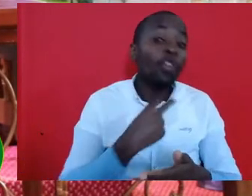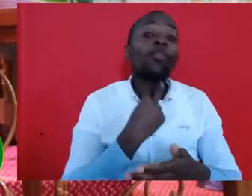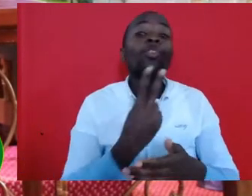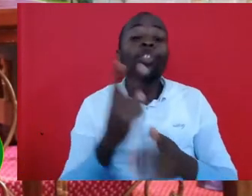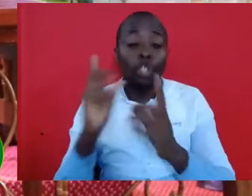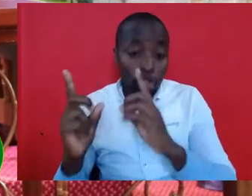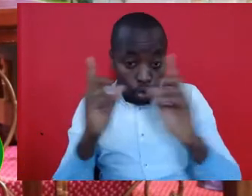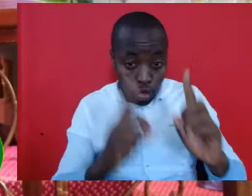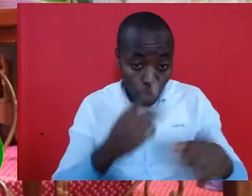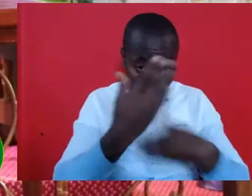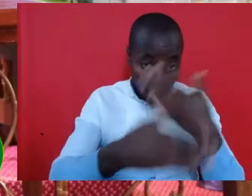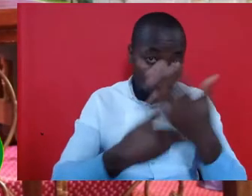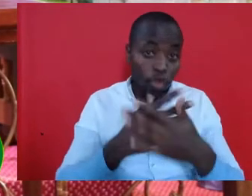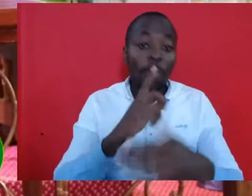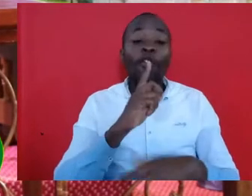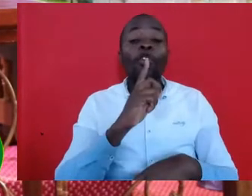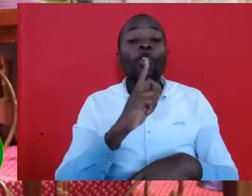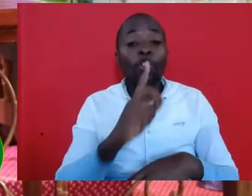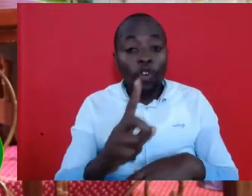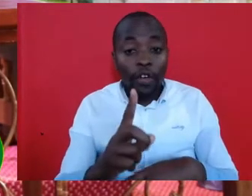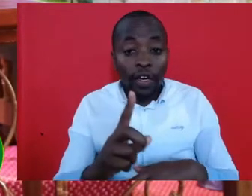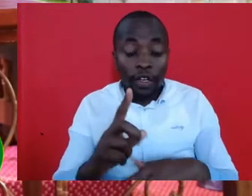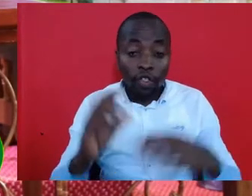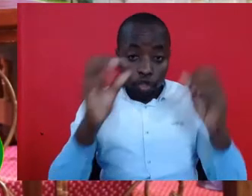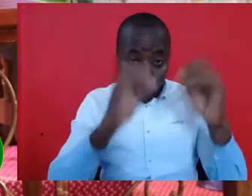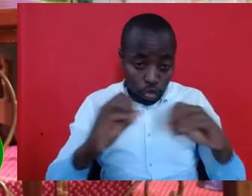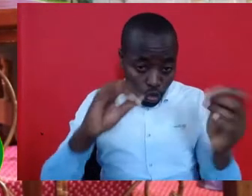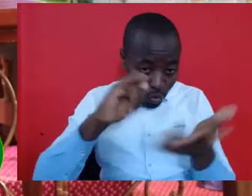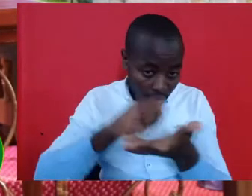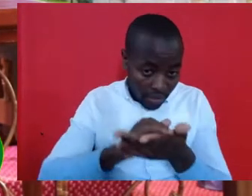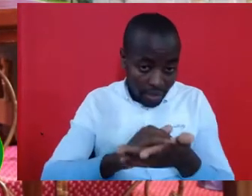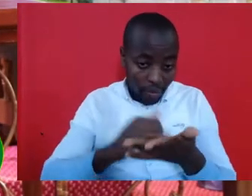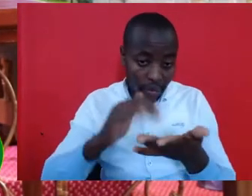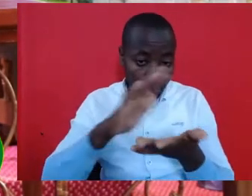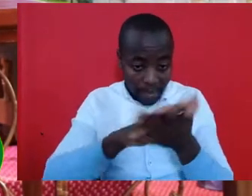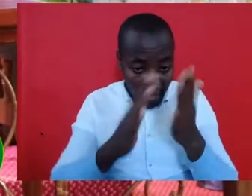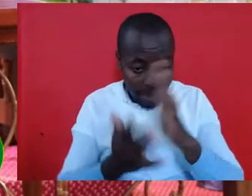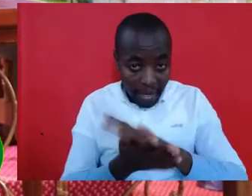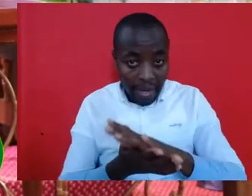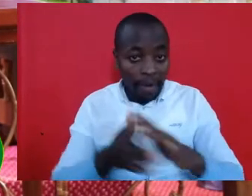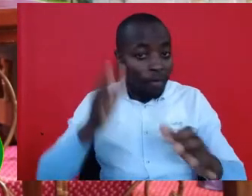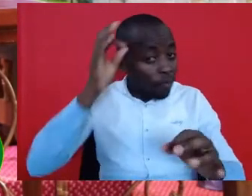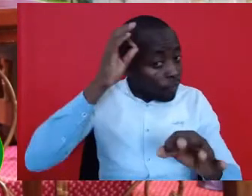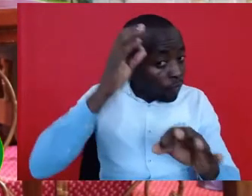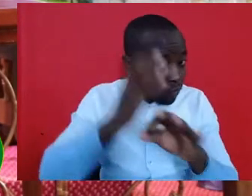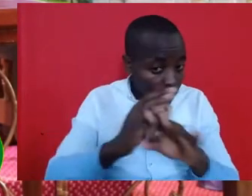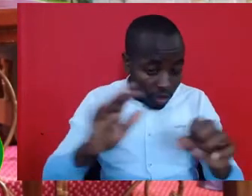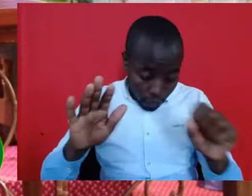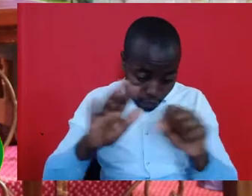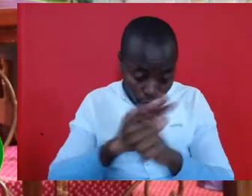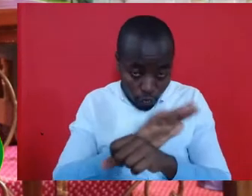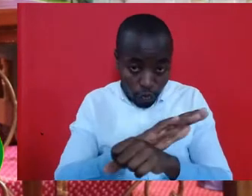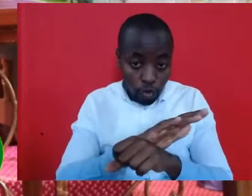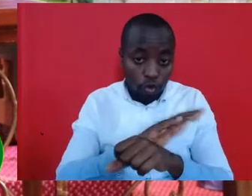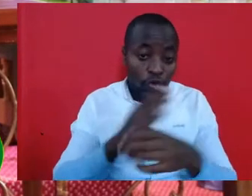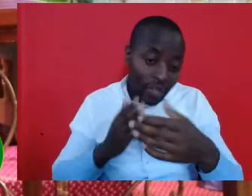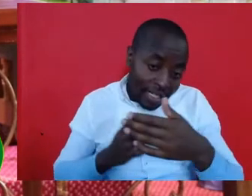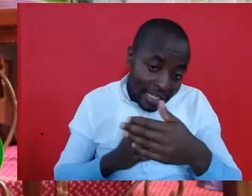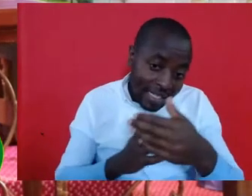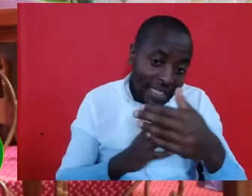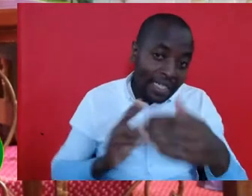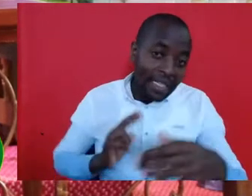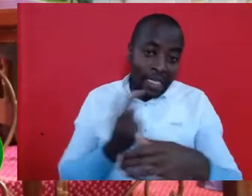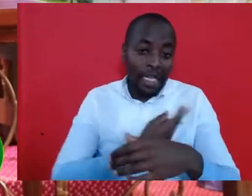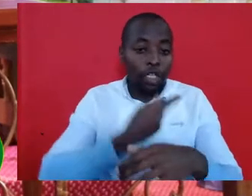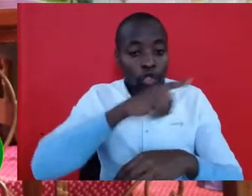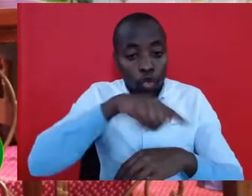ulivyotuambia, ya kuwa tuwe watu waaminifu katika mambo yetu na matoleo yetu. Tuongoze Baba, tukuomba katika